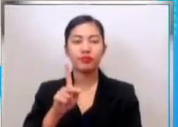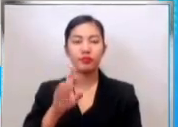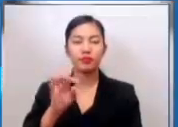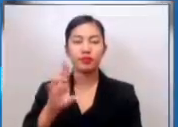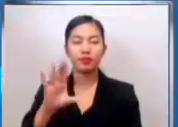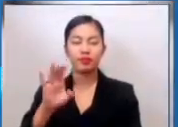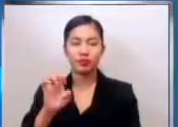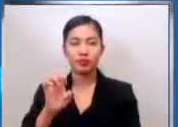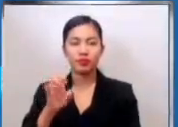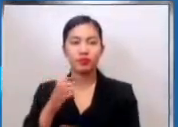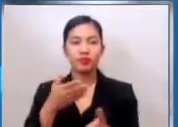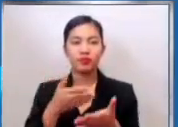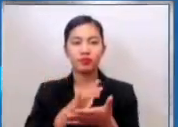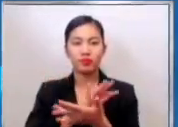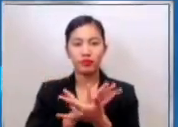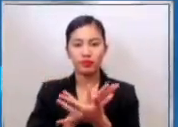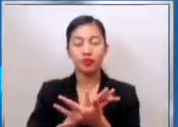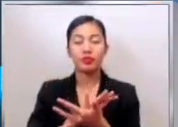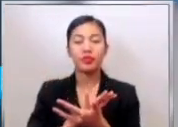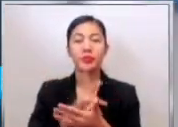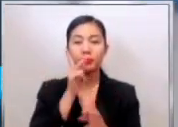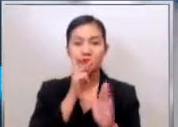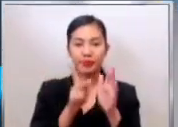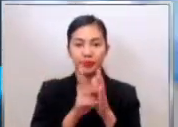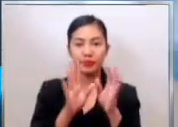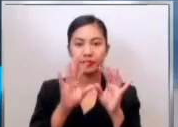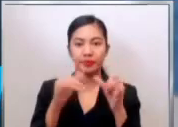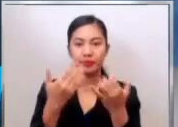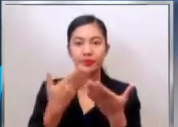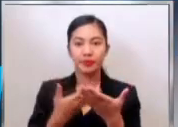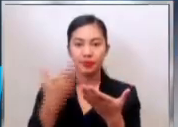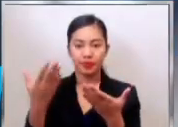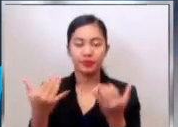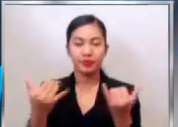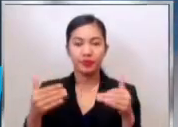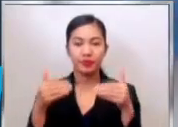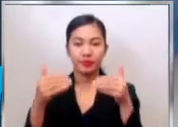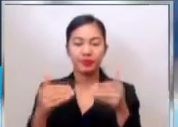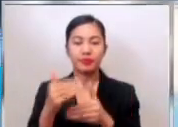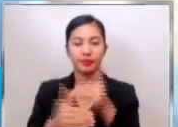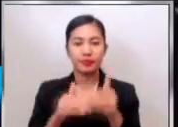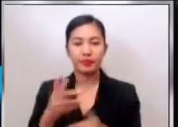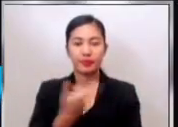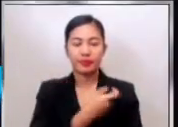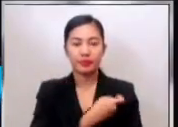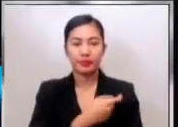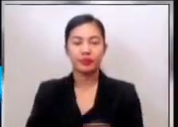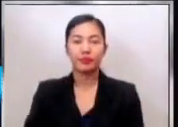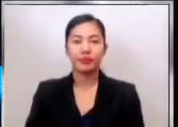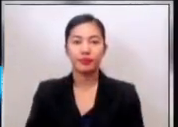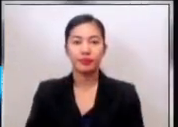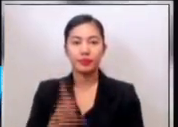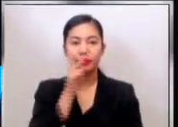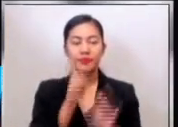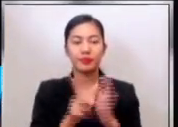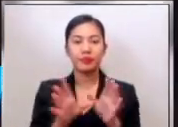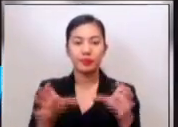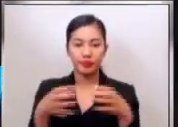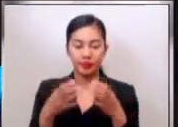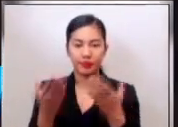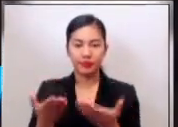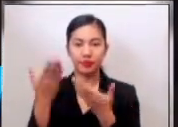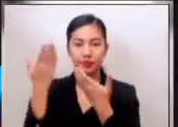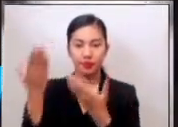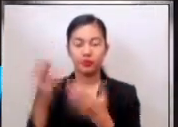ng pribadong sektor. Sa patuloy na pag-arangkada ng bakunahan sa bansa, iminungkahi ng private sector ang Vax to the Max